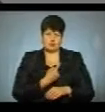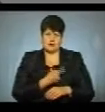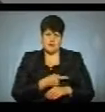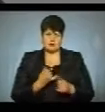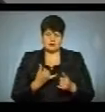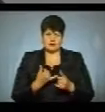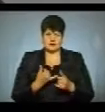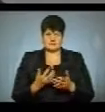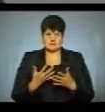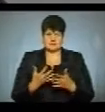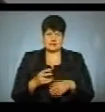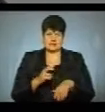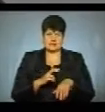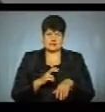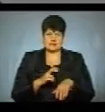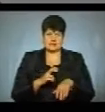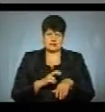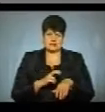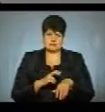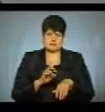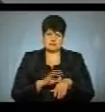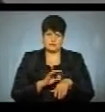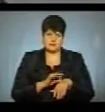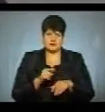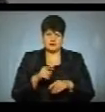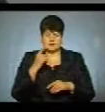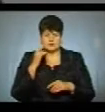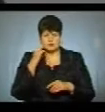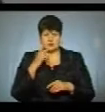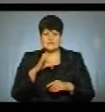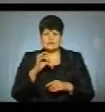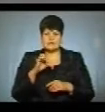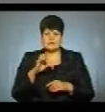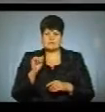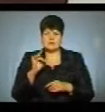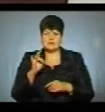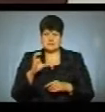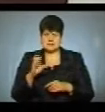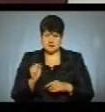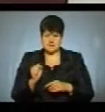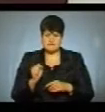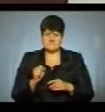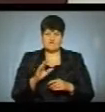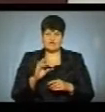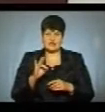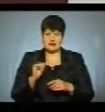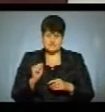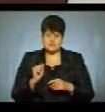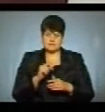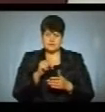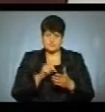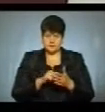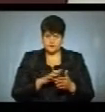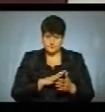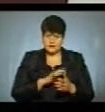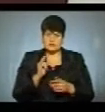встановлення діагнозу. Там медики запідозрили сибірську виразку і поставили діагноз під знаком питання. Дитина з Козівського